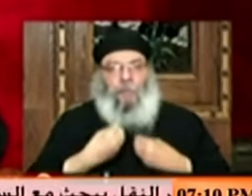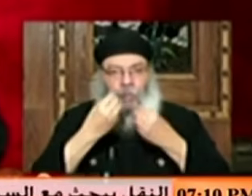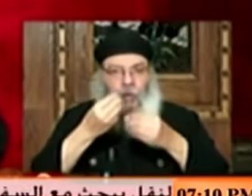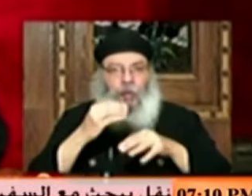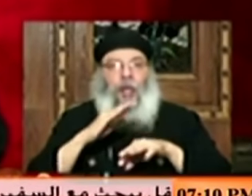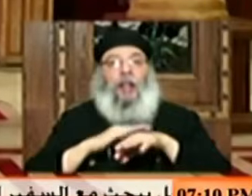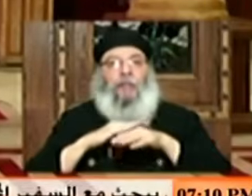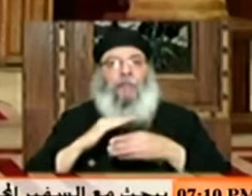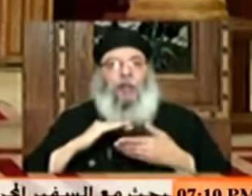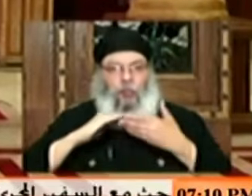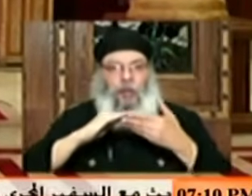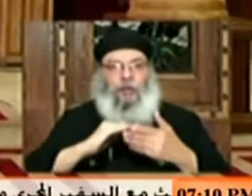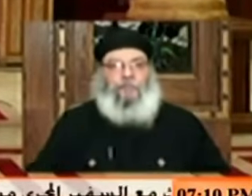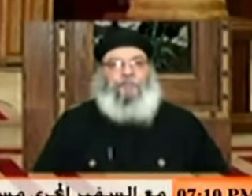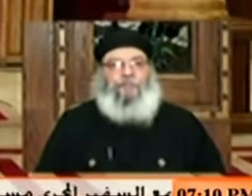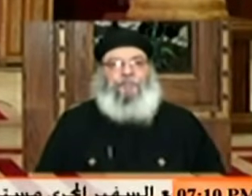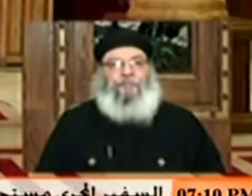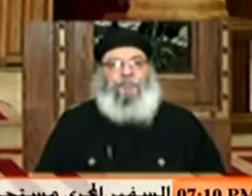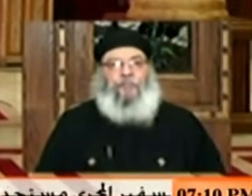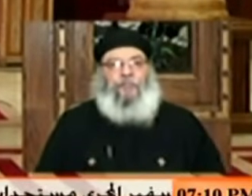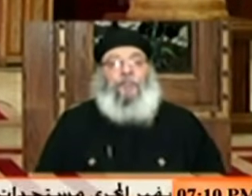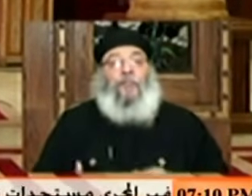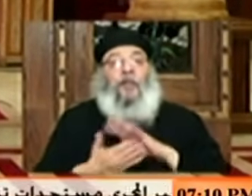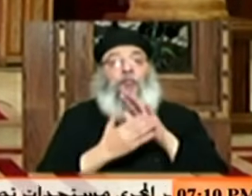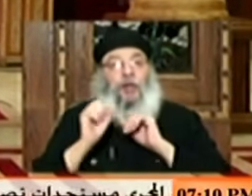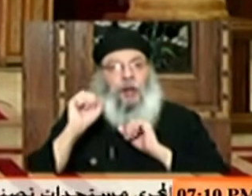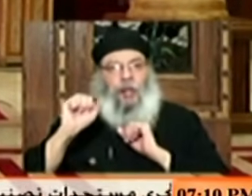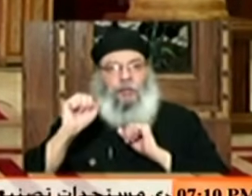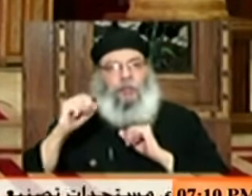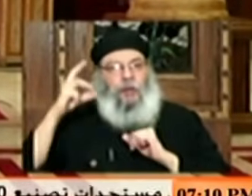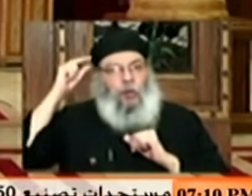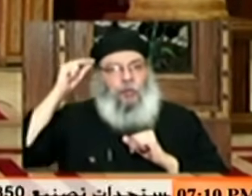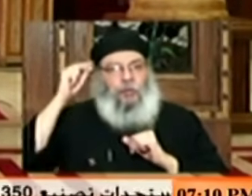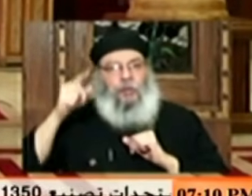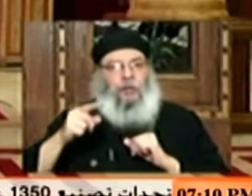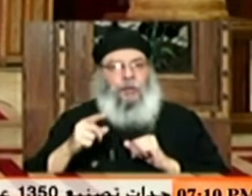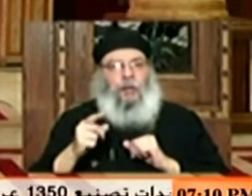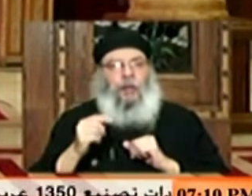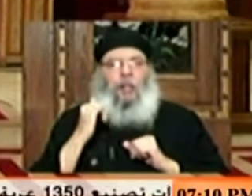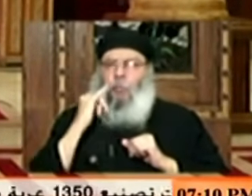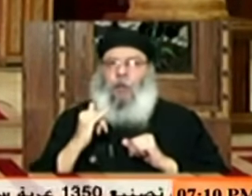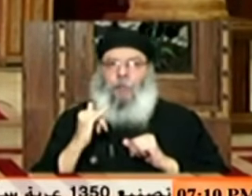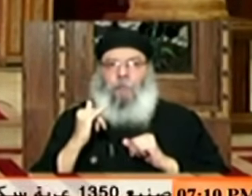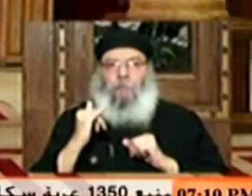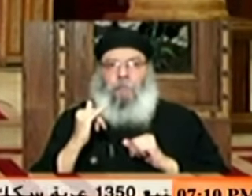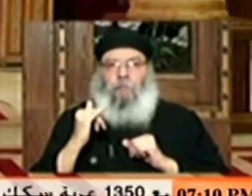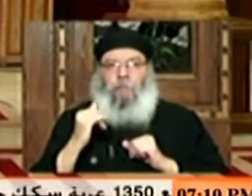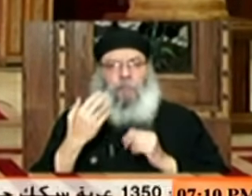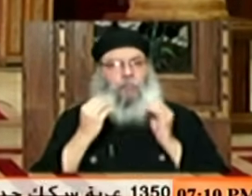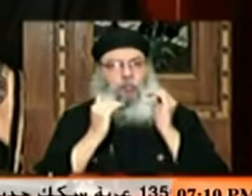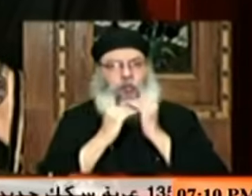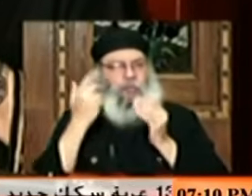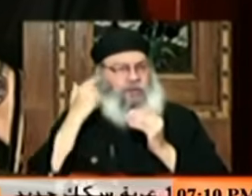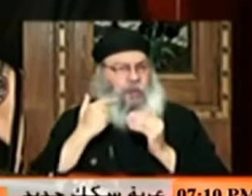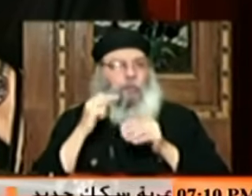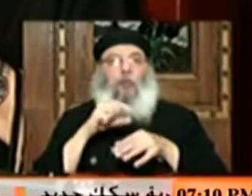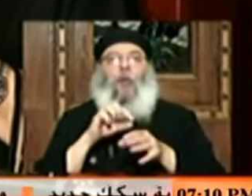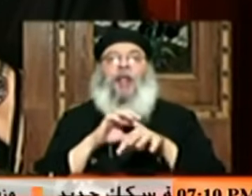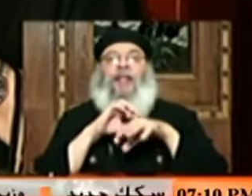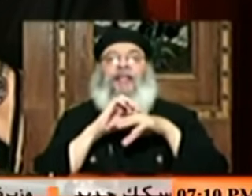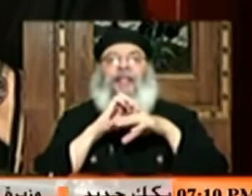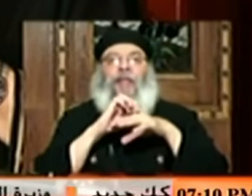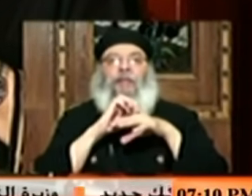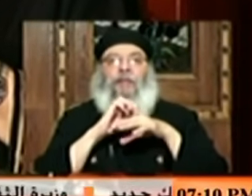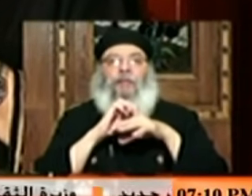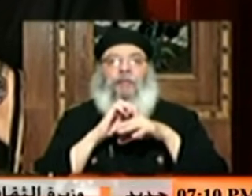من الخدمه المشكله هنا كانت عند اليهود هو النهين مهم الثبت ولا الانسان طب